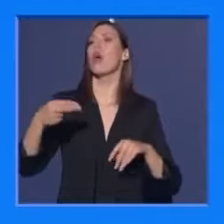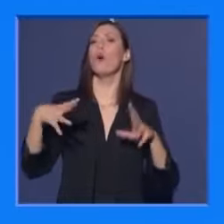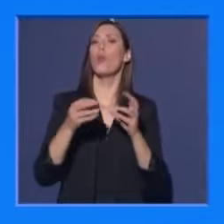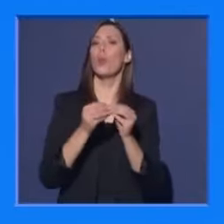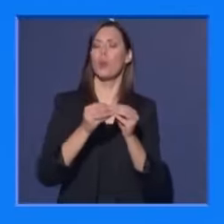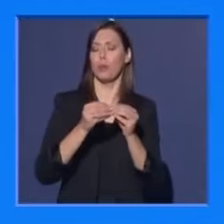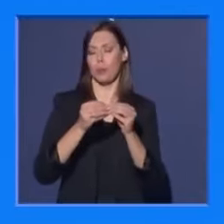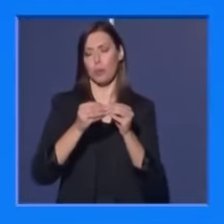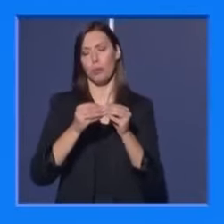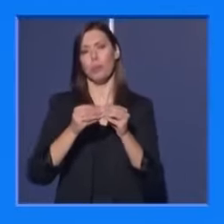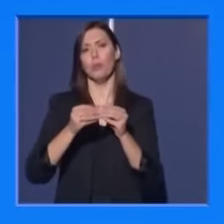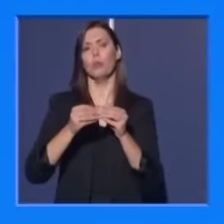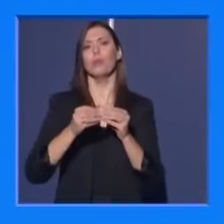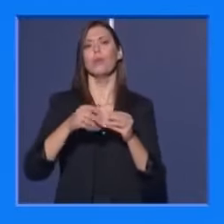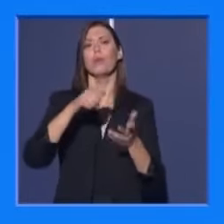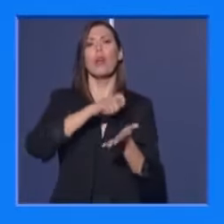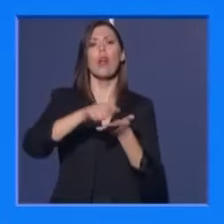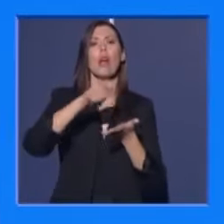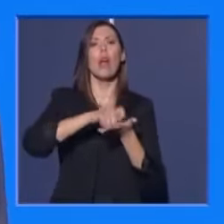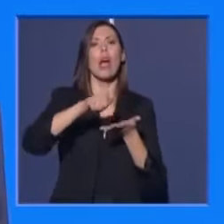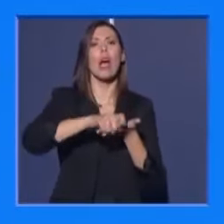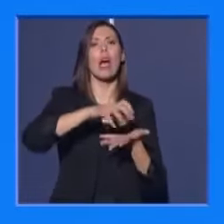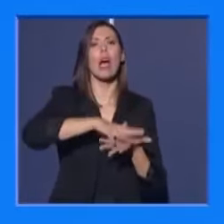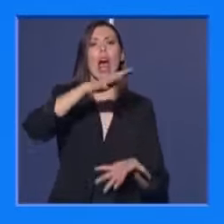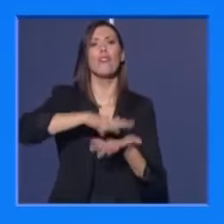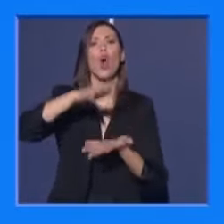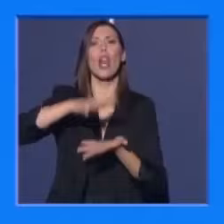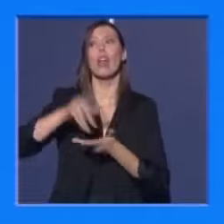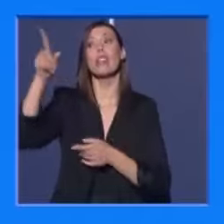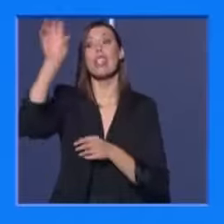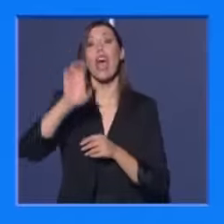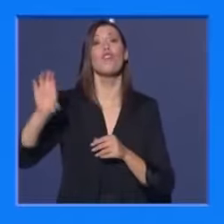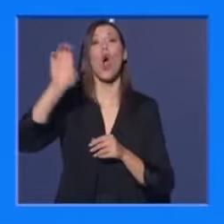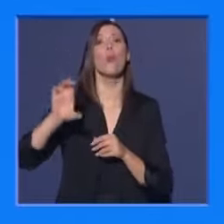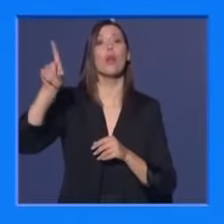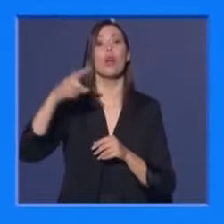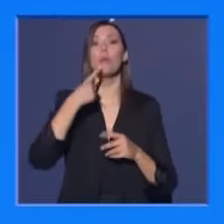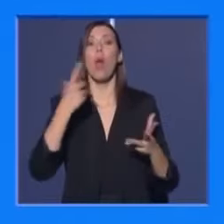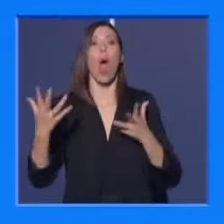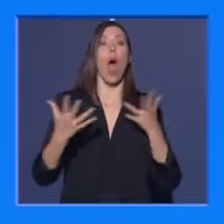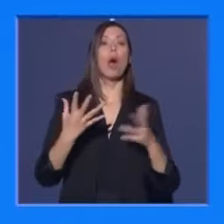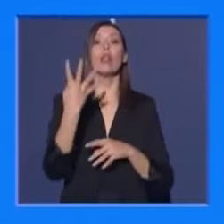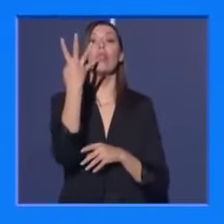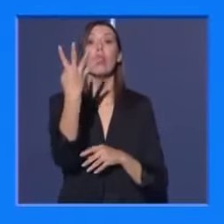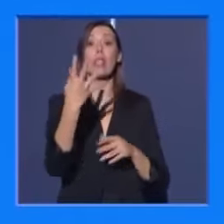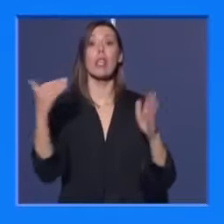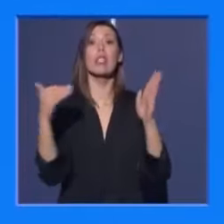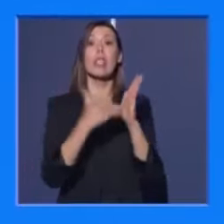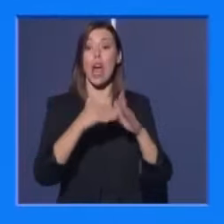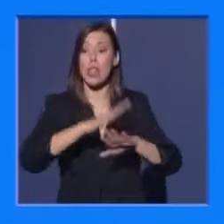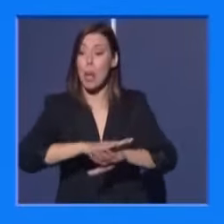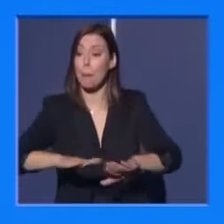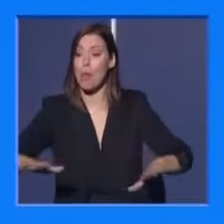η ευρωγραφειοκρατία που δεν μπορεί να διευθετήσει τι θα γίνει με τα 4.000 ασυνόδευτα παιδιά, καλό είναι να μην μας